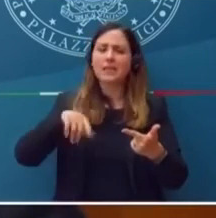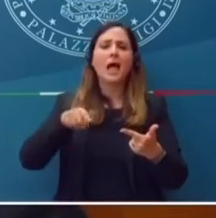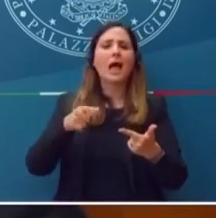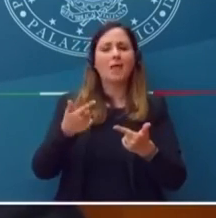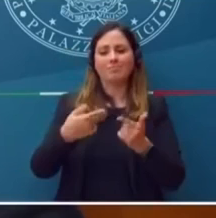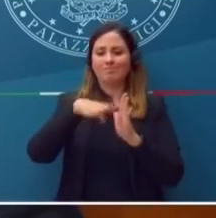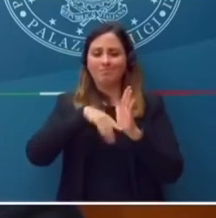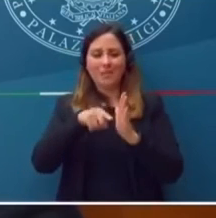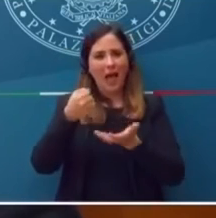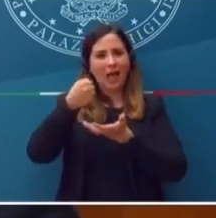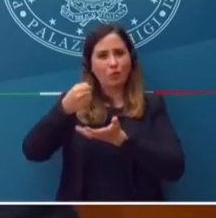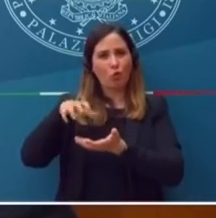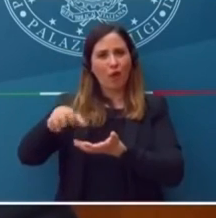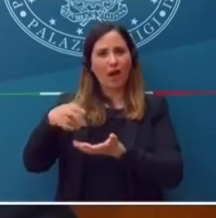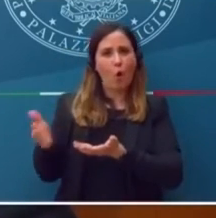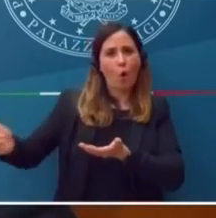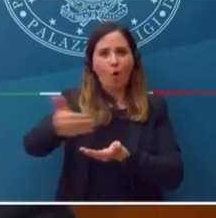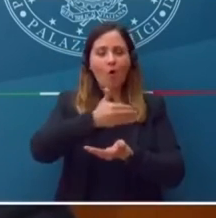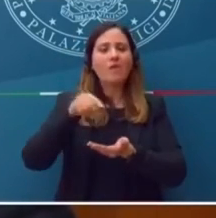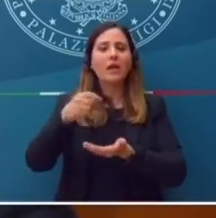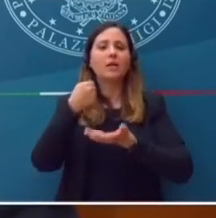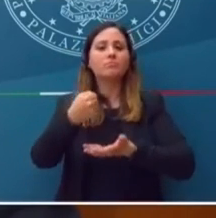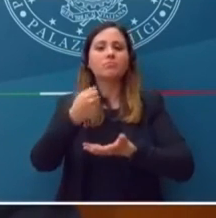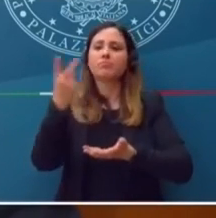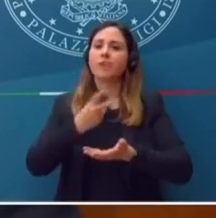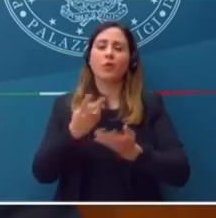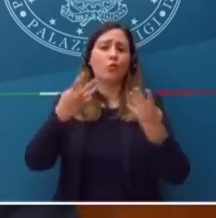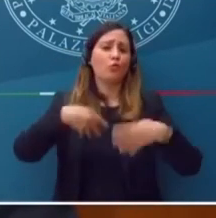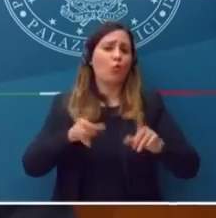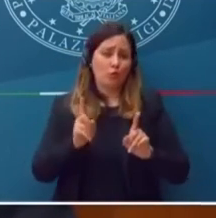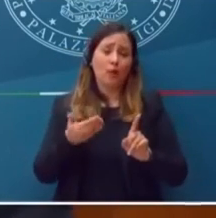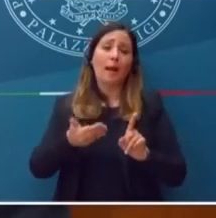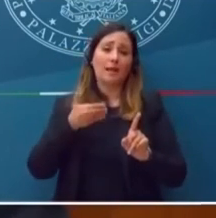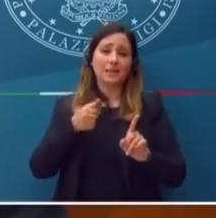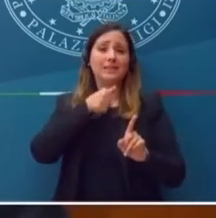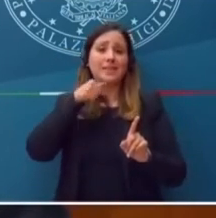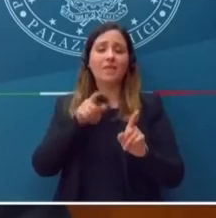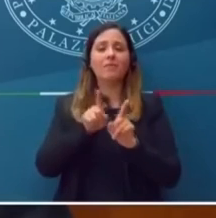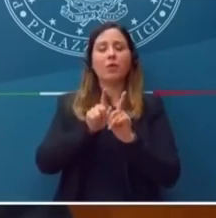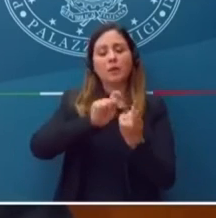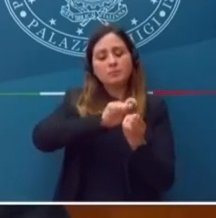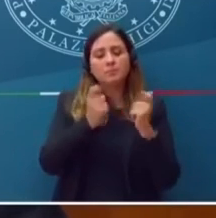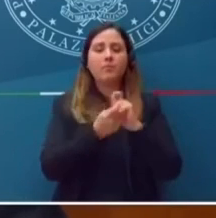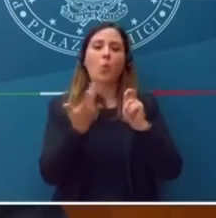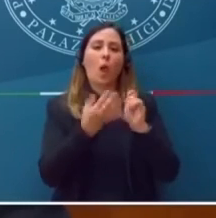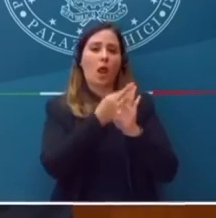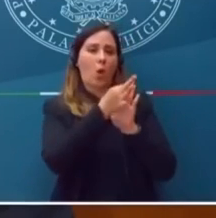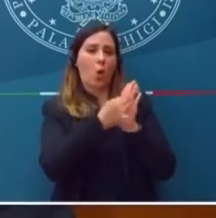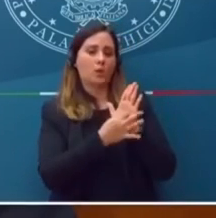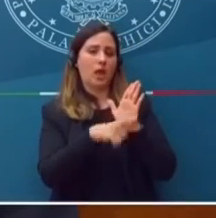può funzionare senza dei cambiamenti normativi. Allora, assieme alla presentazione del